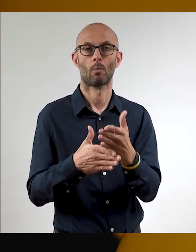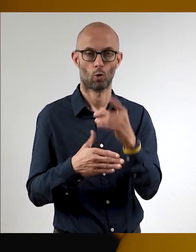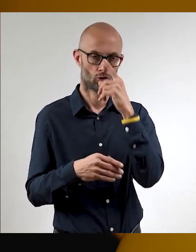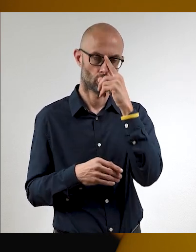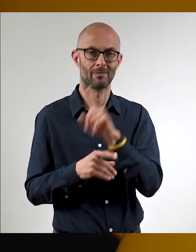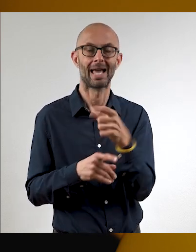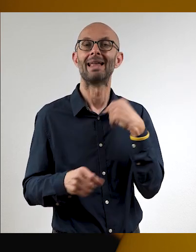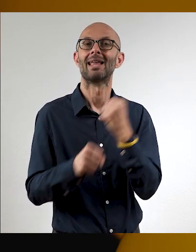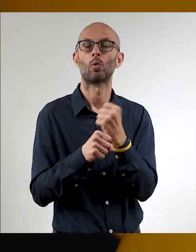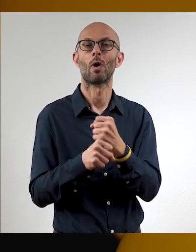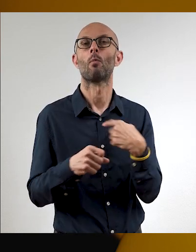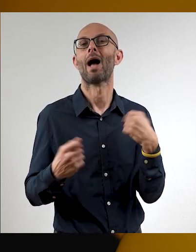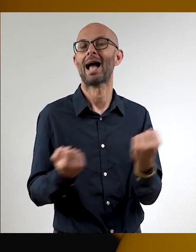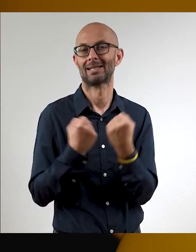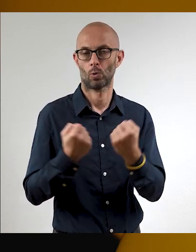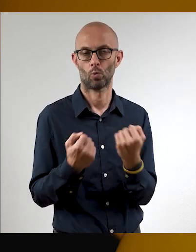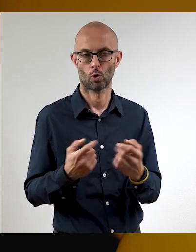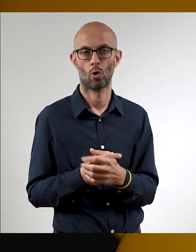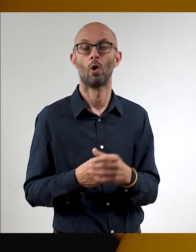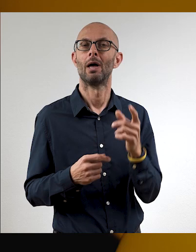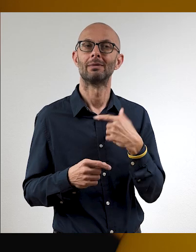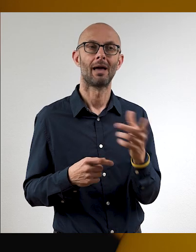se pravi, da delujemo proaktivno.